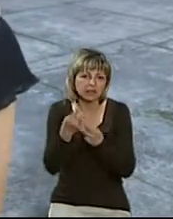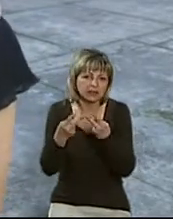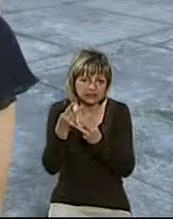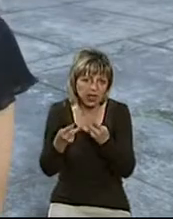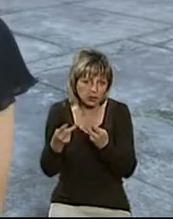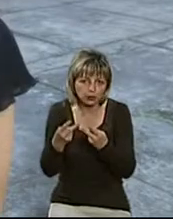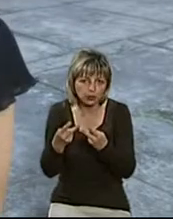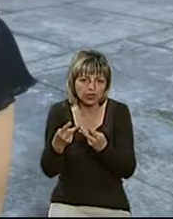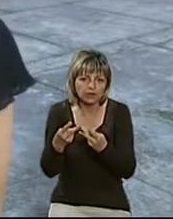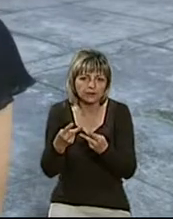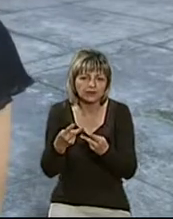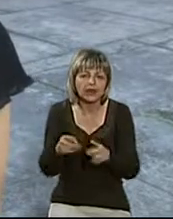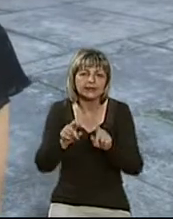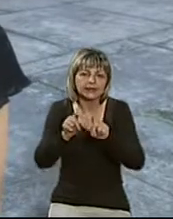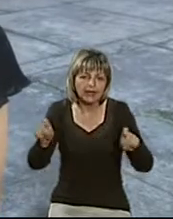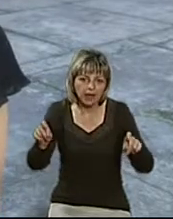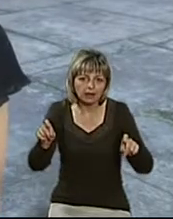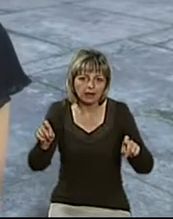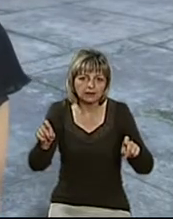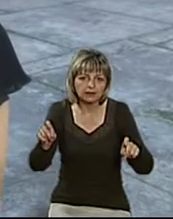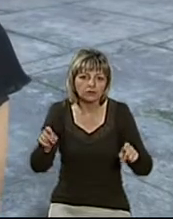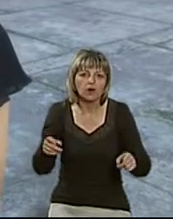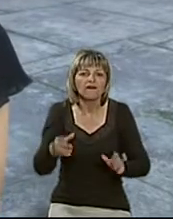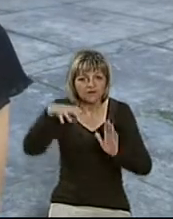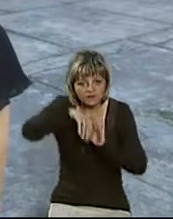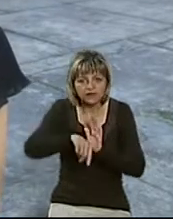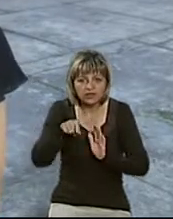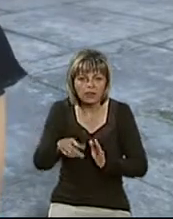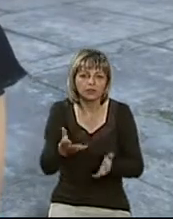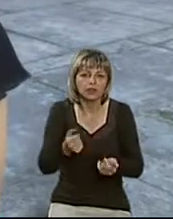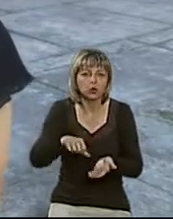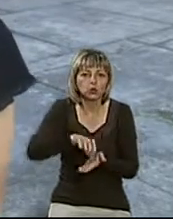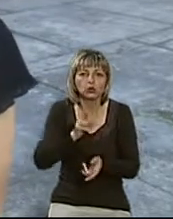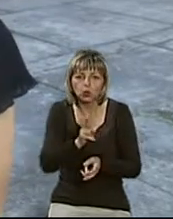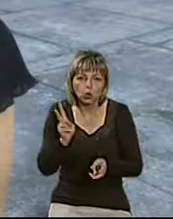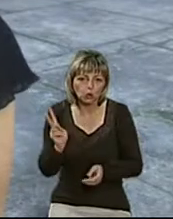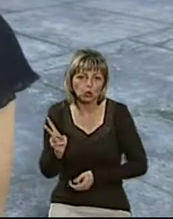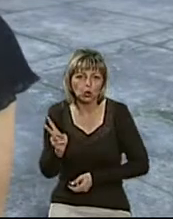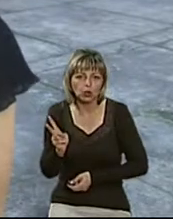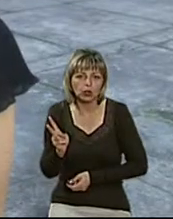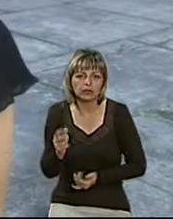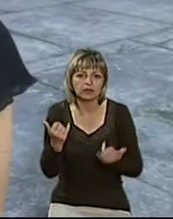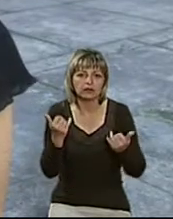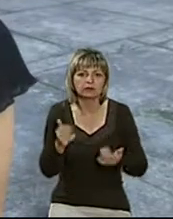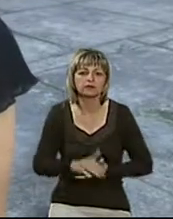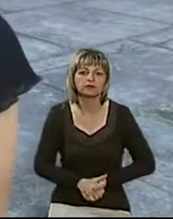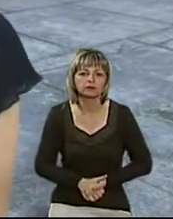пенітенціарної. Заклад, якому беруть участь ті, що